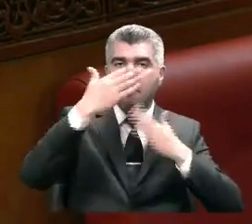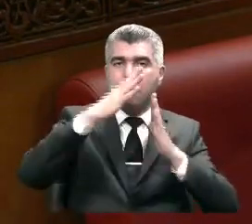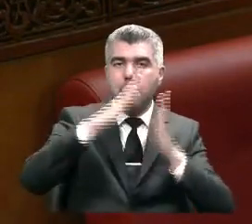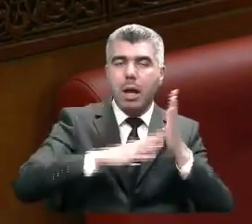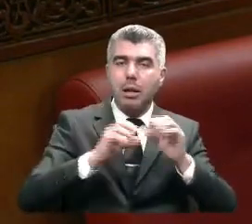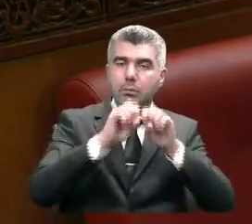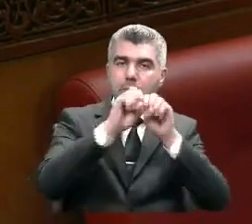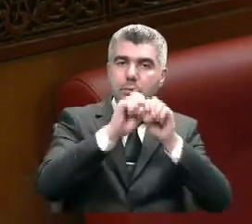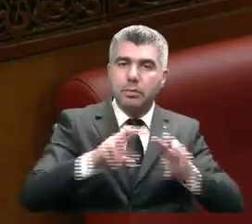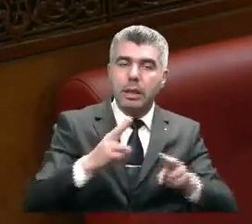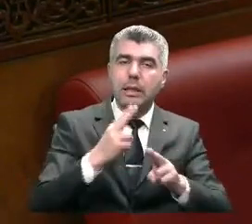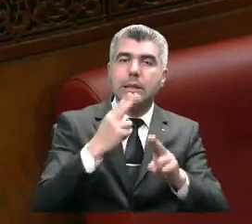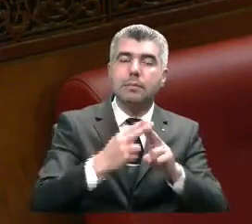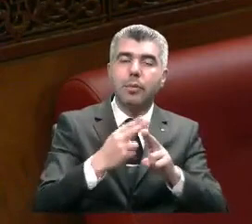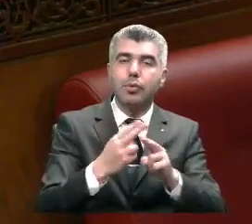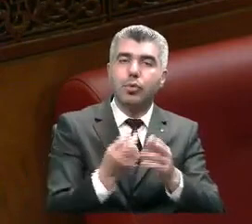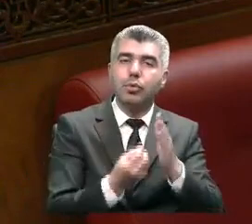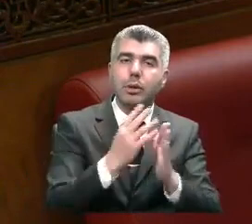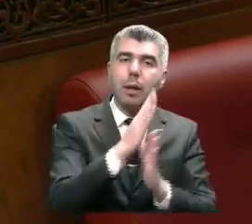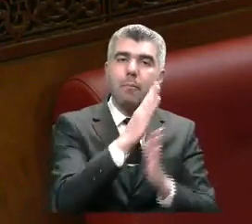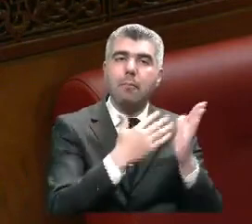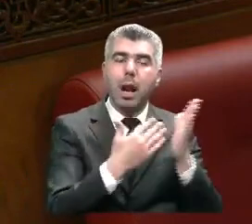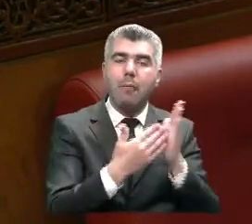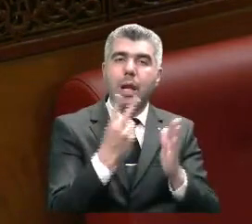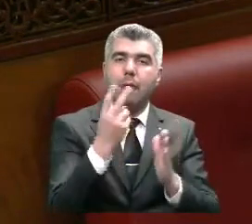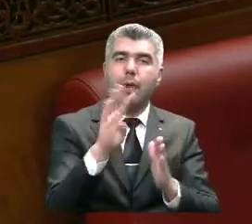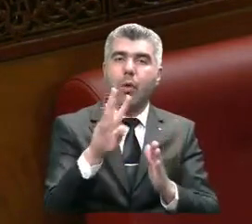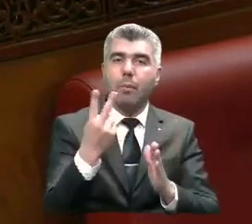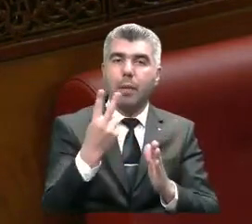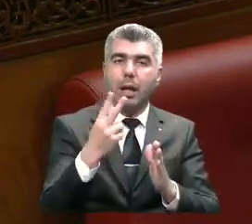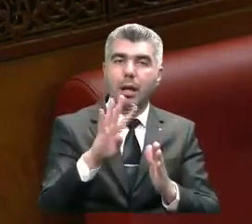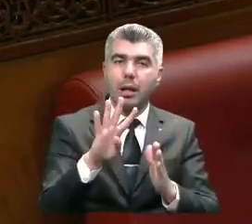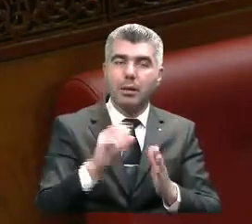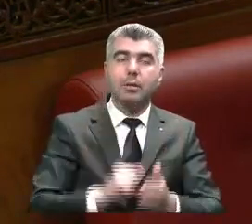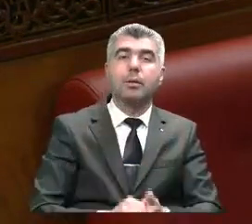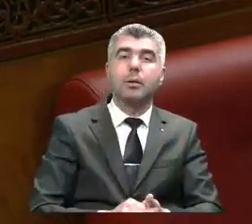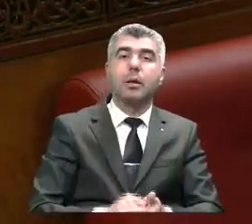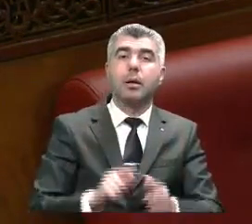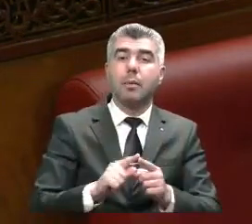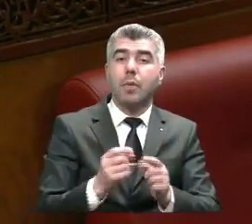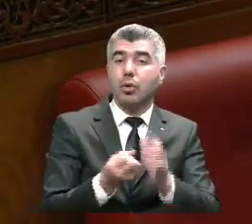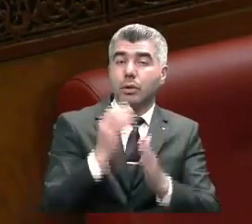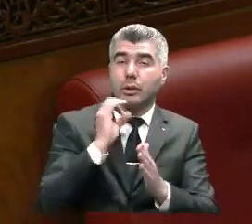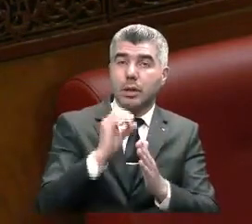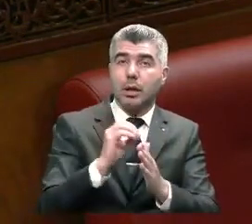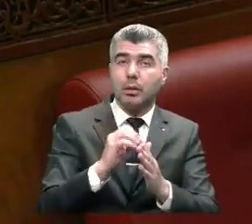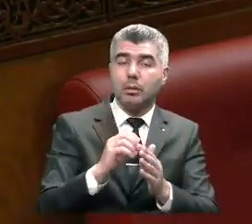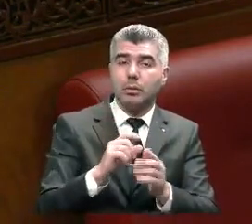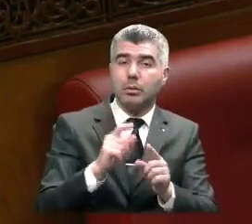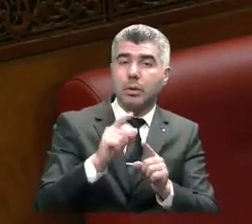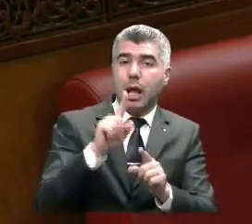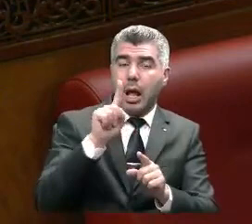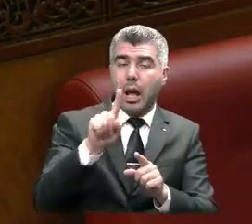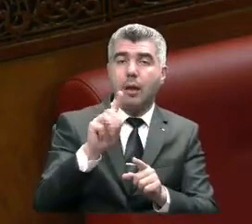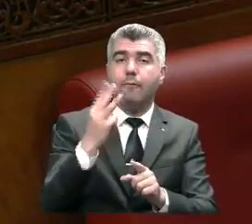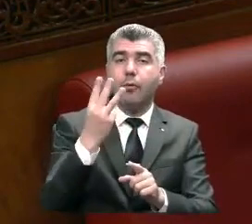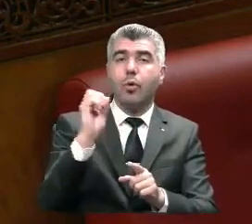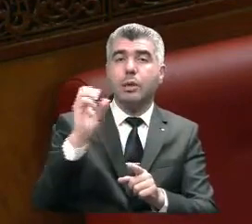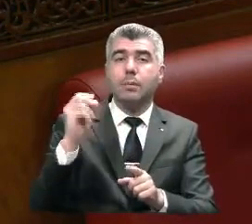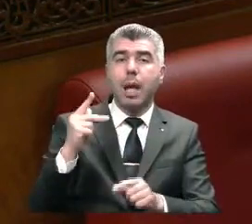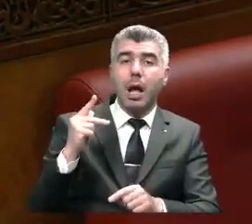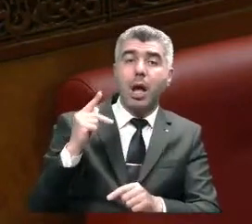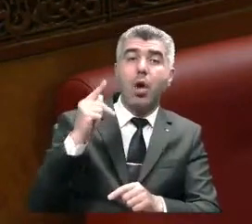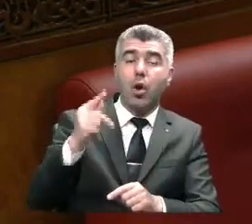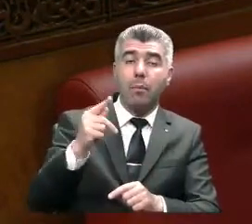اطلقنا عليها اسم المخطط السكاكي 2040 التي ترتبه عنها تحديد مخطط يهم انشاء 1300 م من الخطوط الجديده